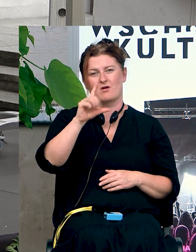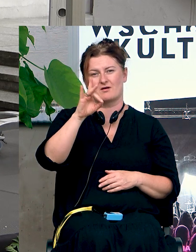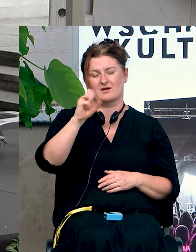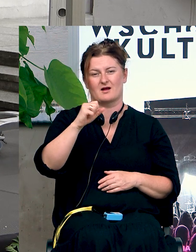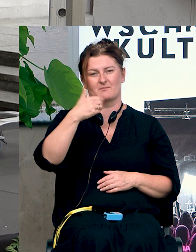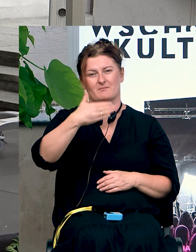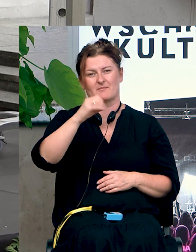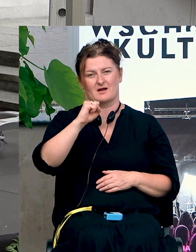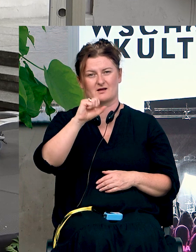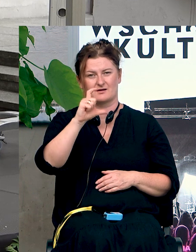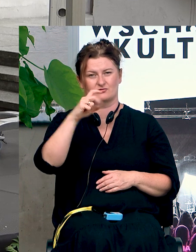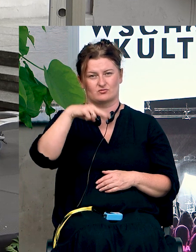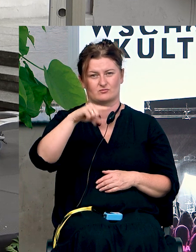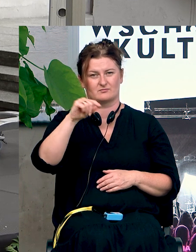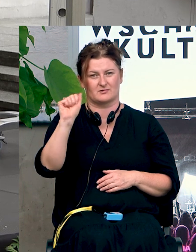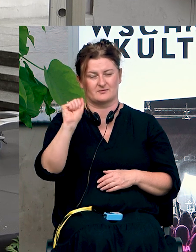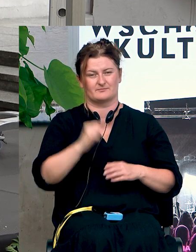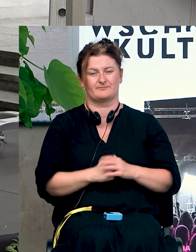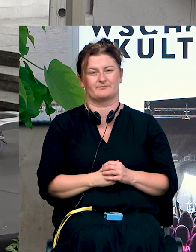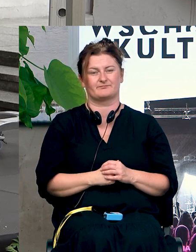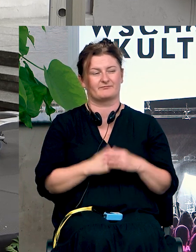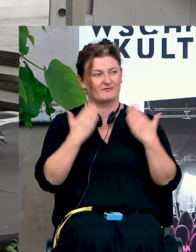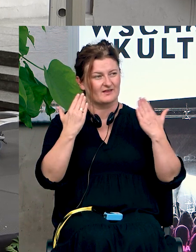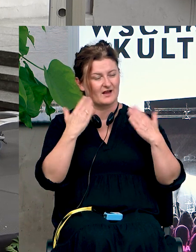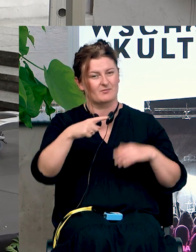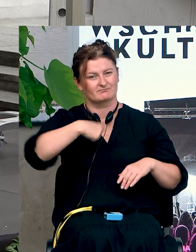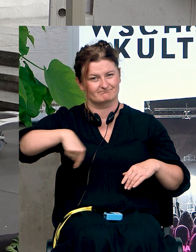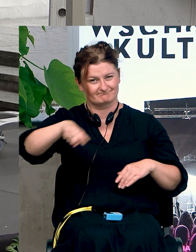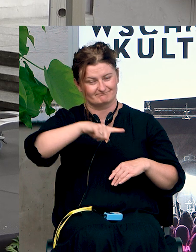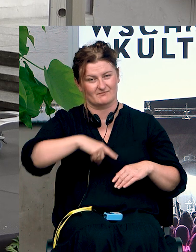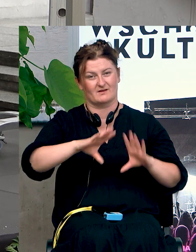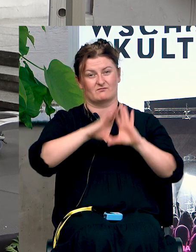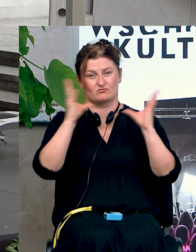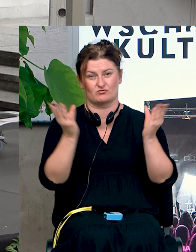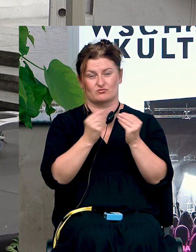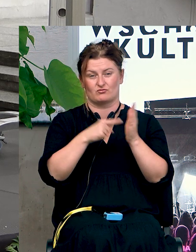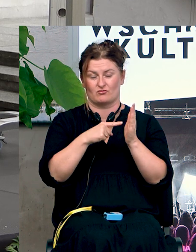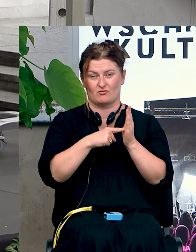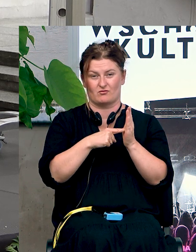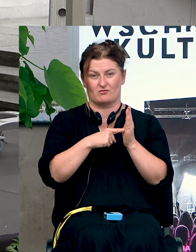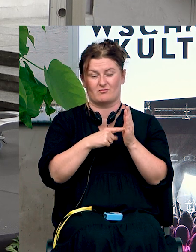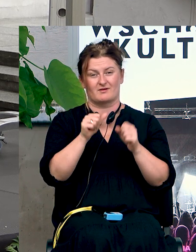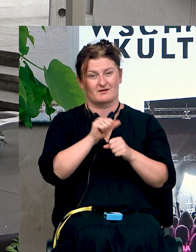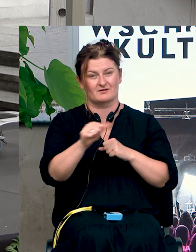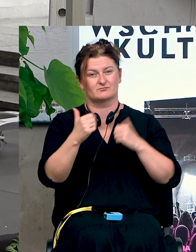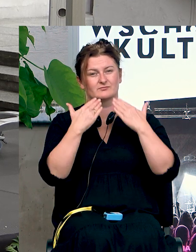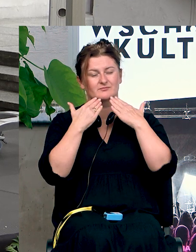którą bardzo gorąco witamy w naszych szeregach. A wszystko to odbywa się